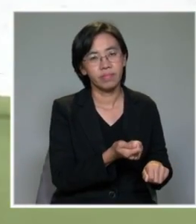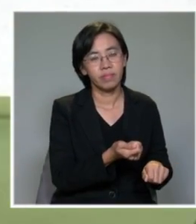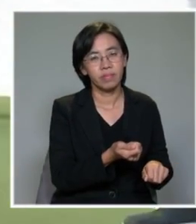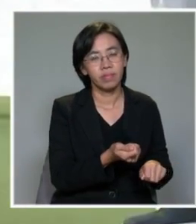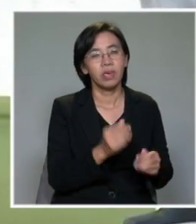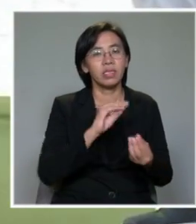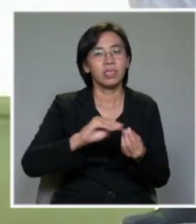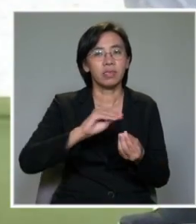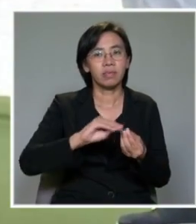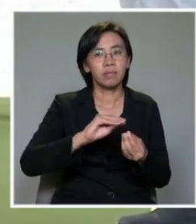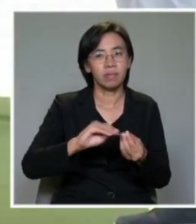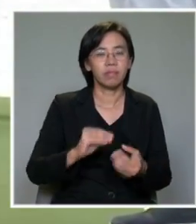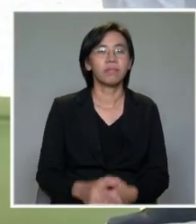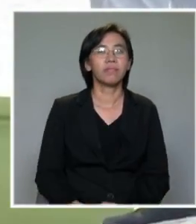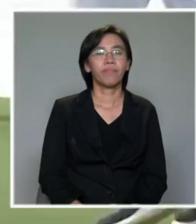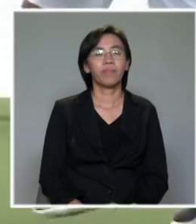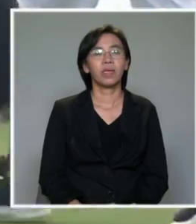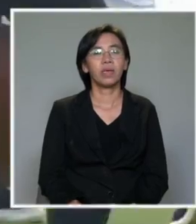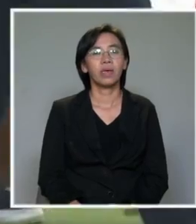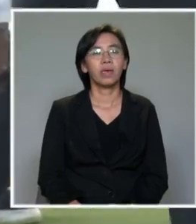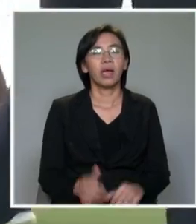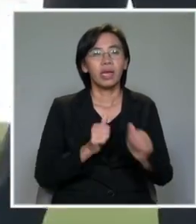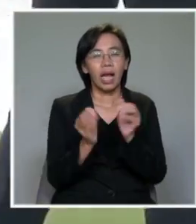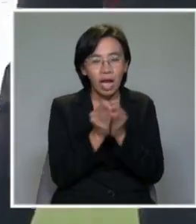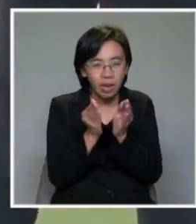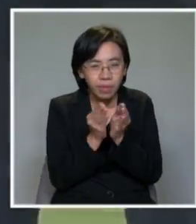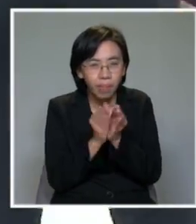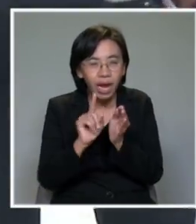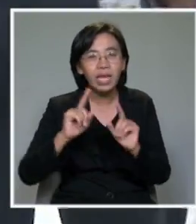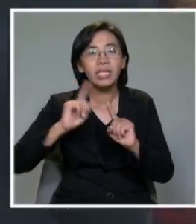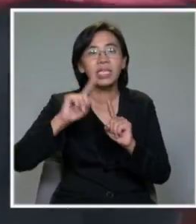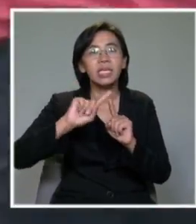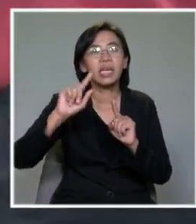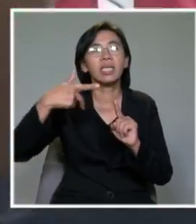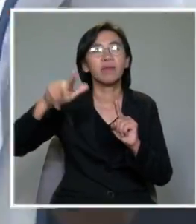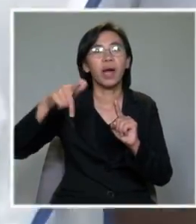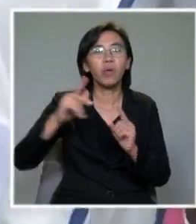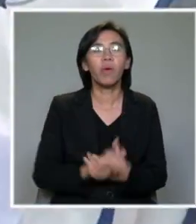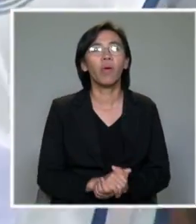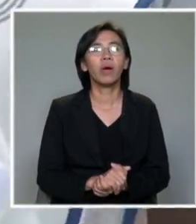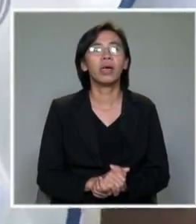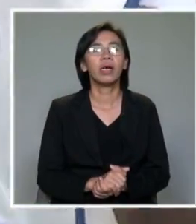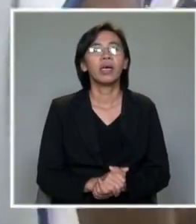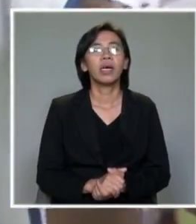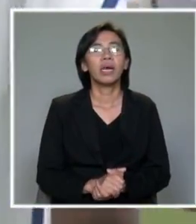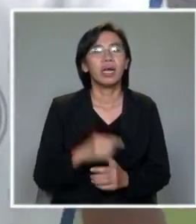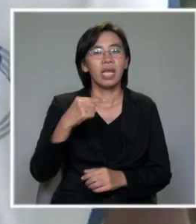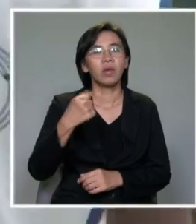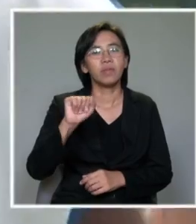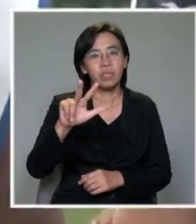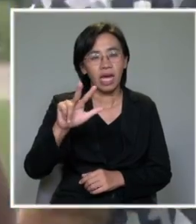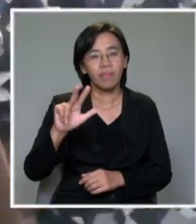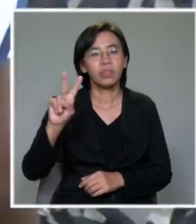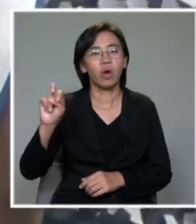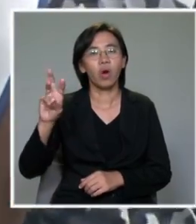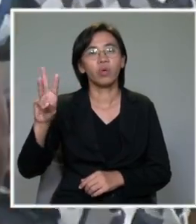จังหวัดฉะเชิงเทราผลปรากฏว่าพานุพลทิพยารัตน์นะครับก็ทำอีเวนต์พาในวันสุดท้ายครับรวม4วันมี13มันเดพา